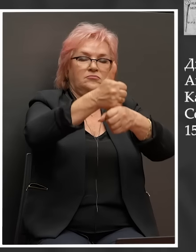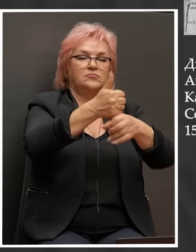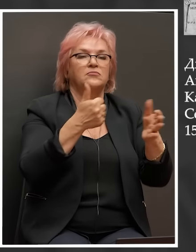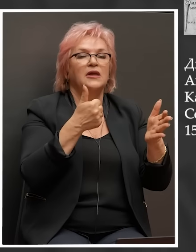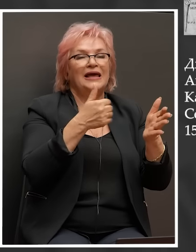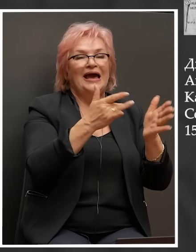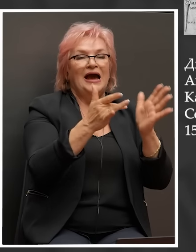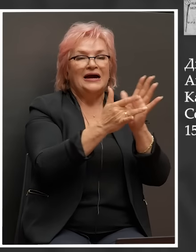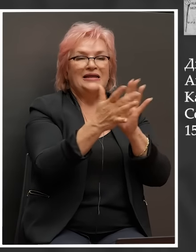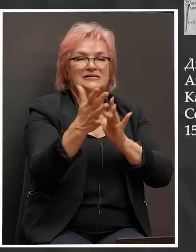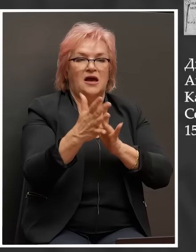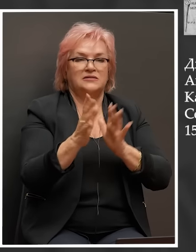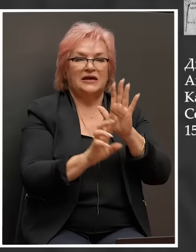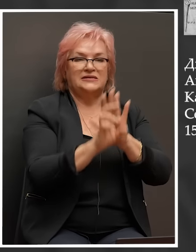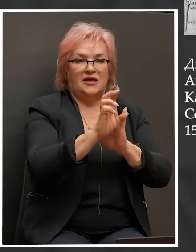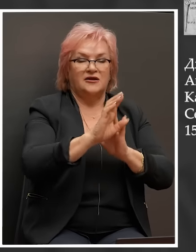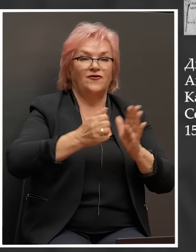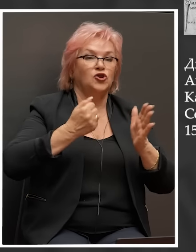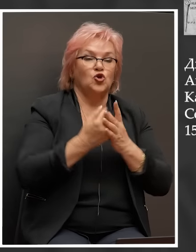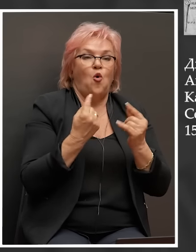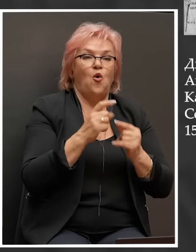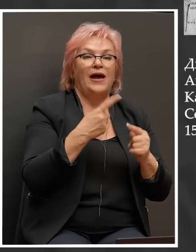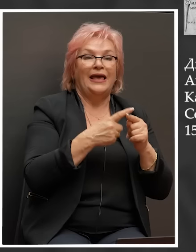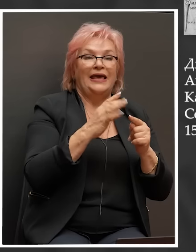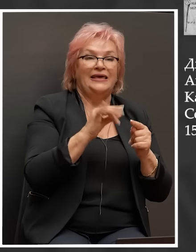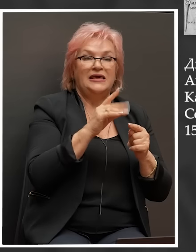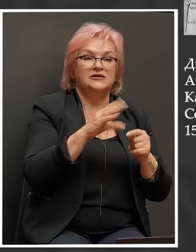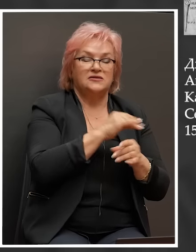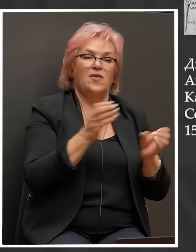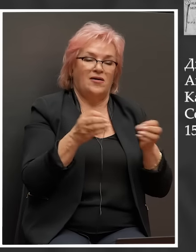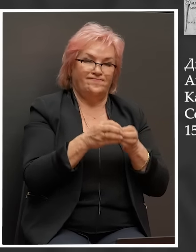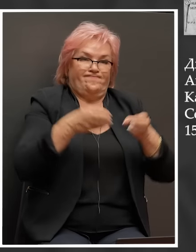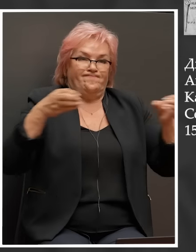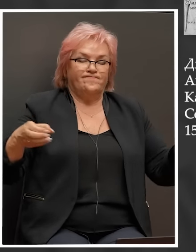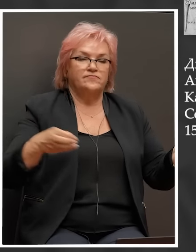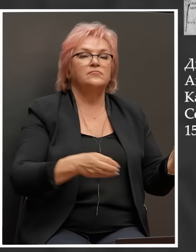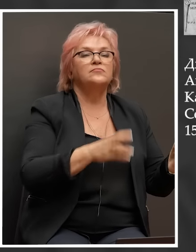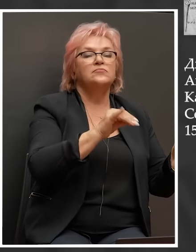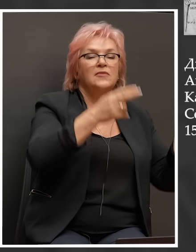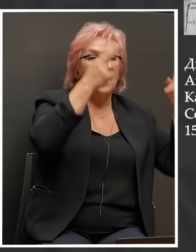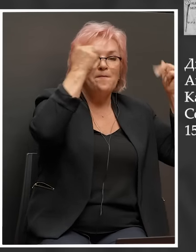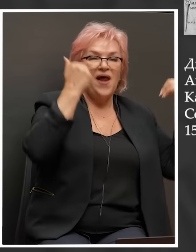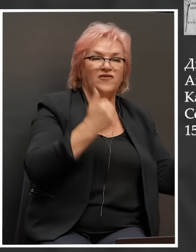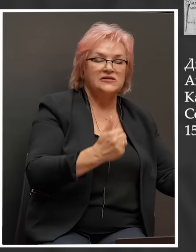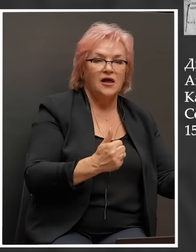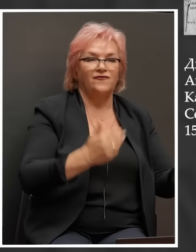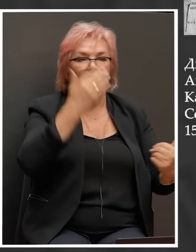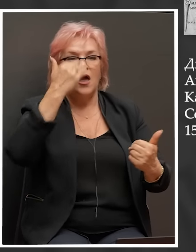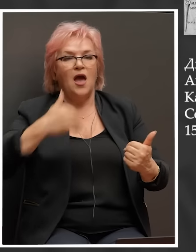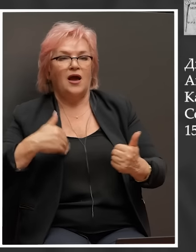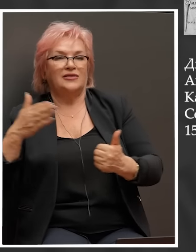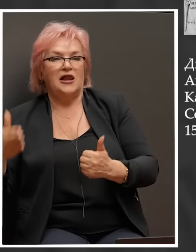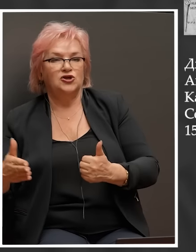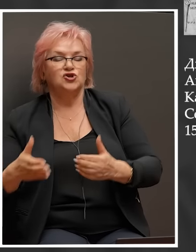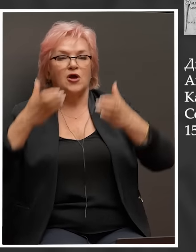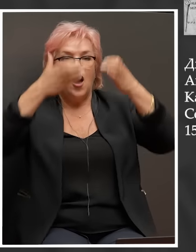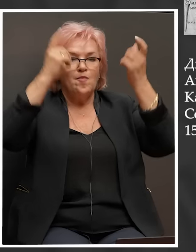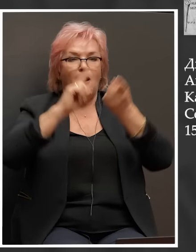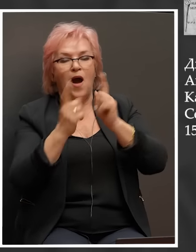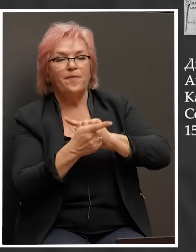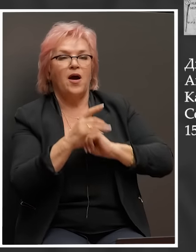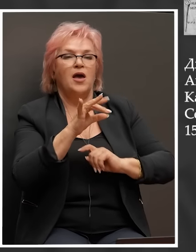Схизмы. После того, как раскололась церковь на православную и католическую, папы становятся главой римско-католической